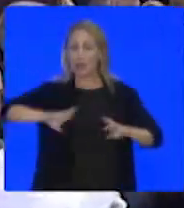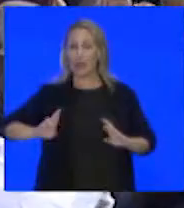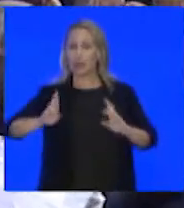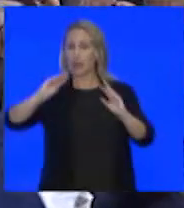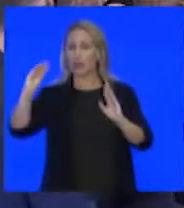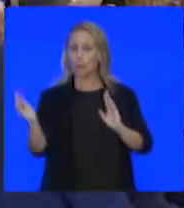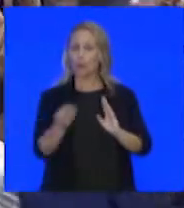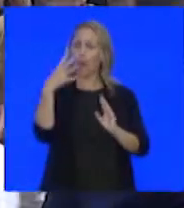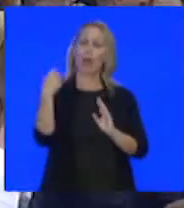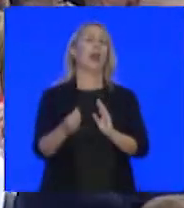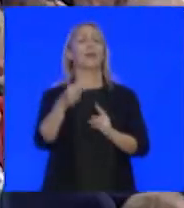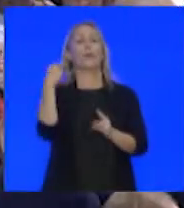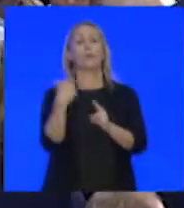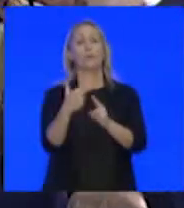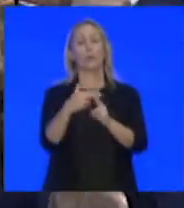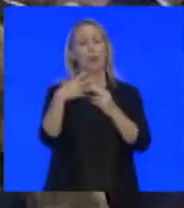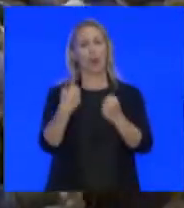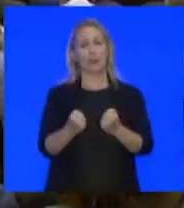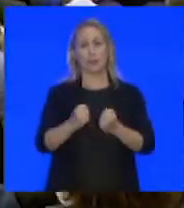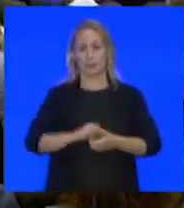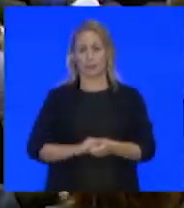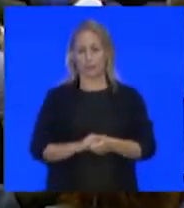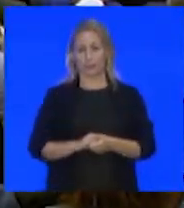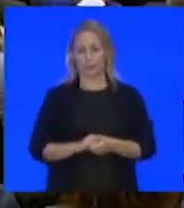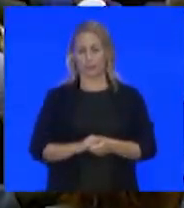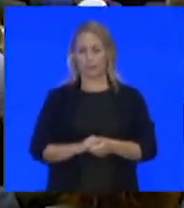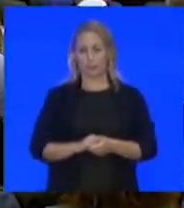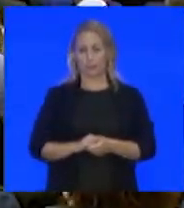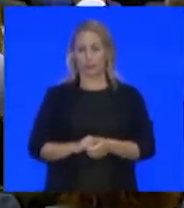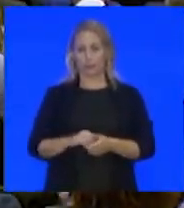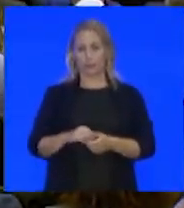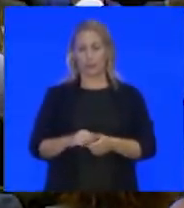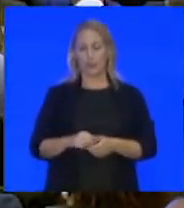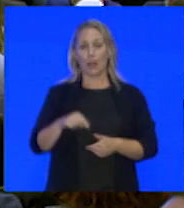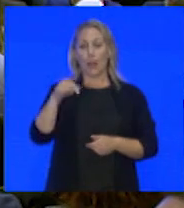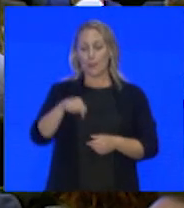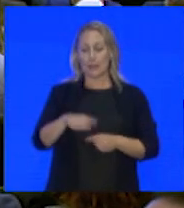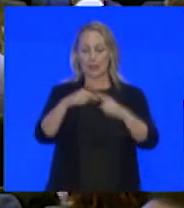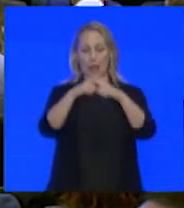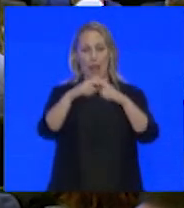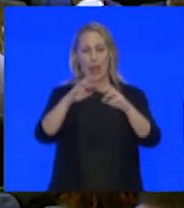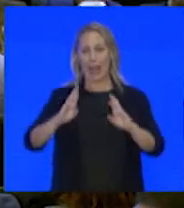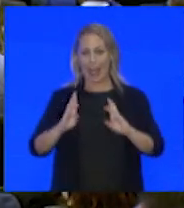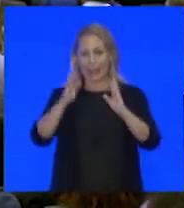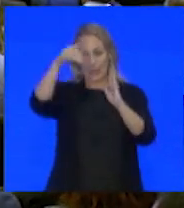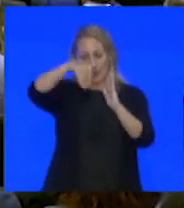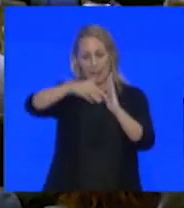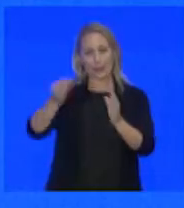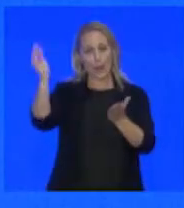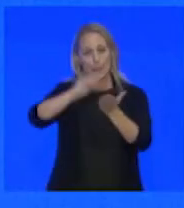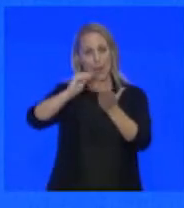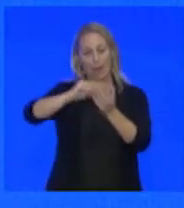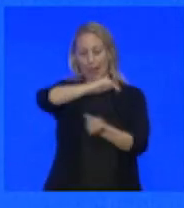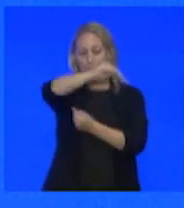οποίες διαθέτει τόσο σημαντικό συγκριτικό πλεονέκτημα. Το μερίδιο των ανώσιμων πηγών στο σύνολο της παραγωγής